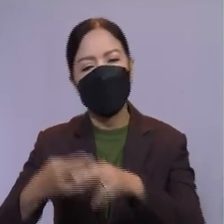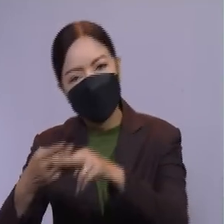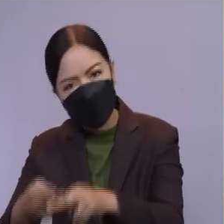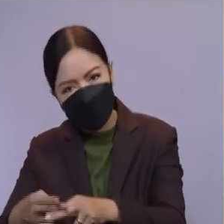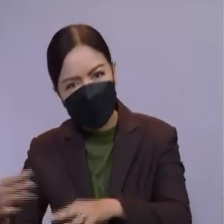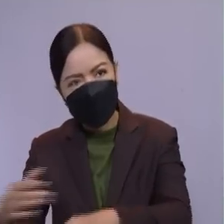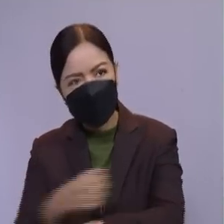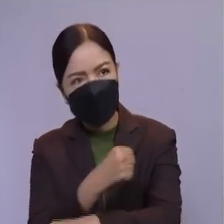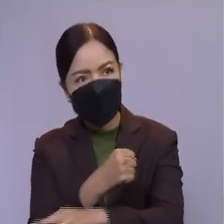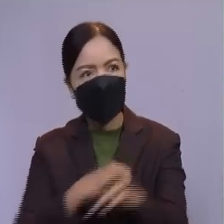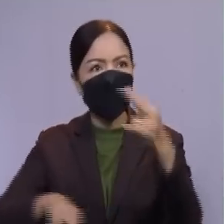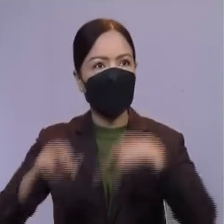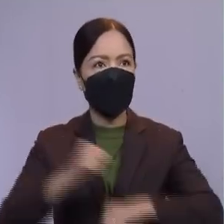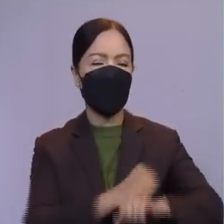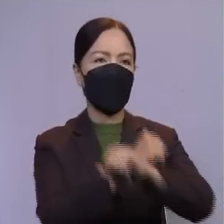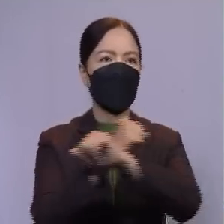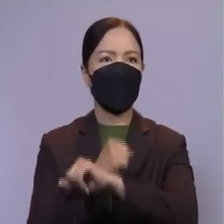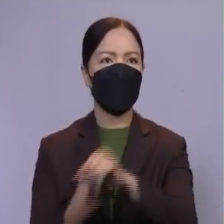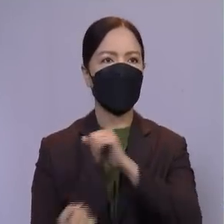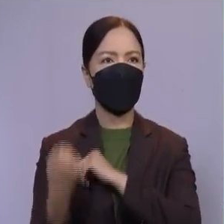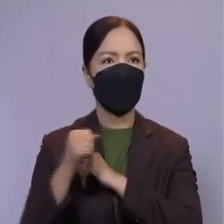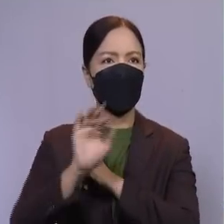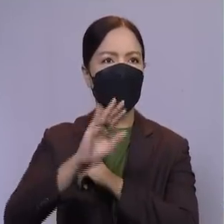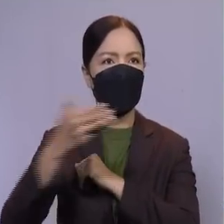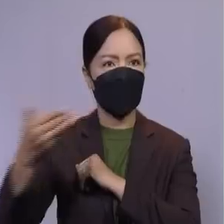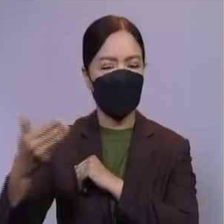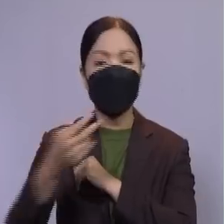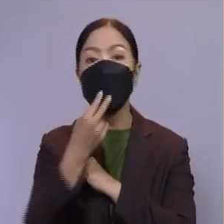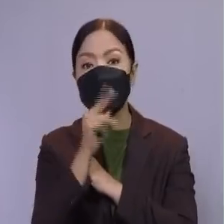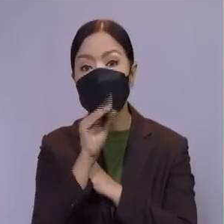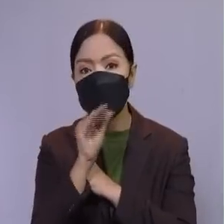คงแห่งชาติลองฟังประโยคนี้ดูหน่อย